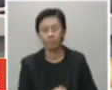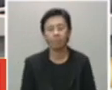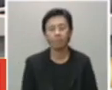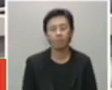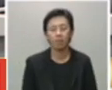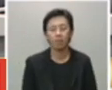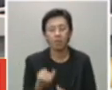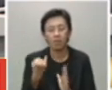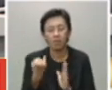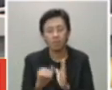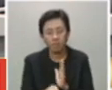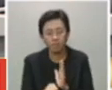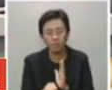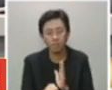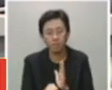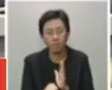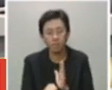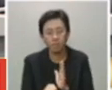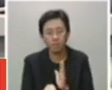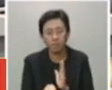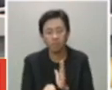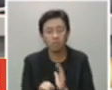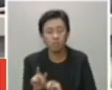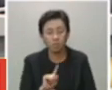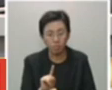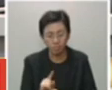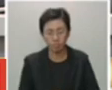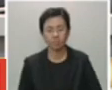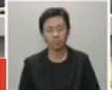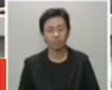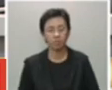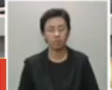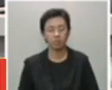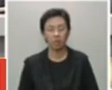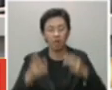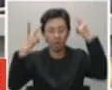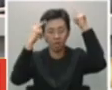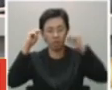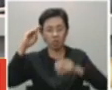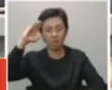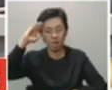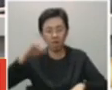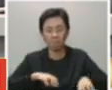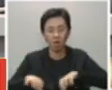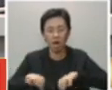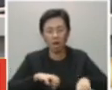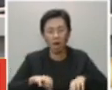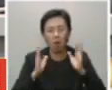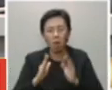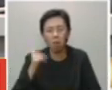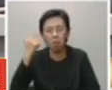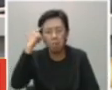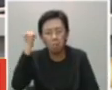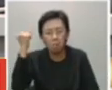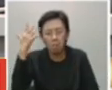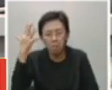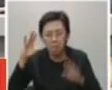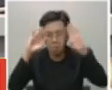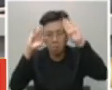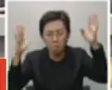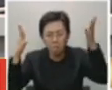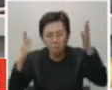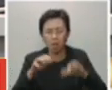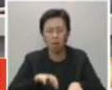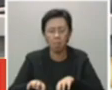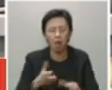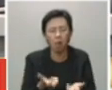ผิดในยัตติที่พลเอกประยุทธ์บริหารราชการแผ่นดินโดยขาดความรู้ความสามารถผิดพลาด